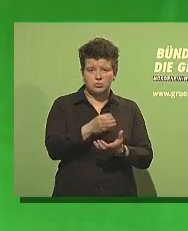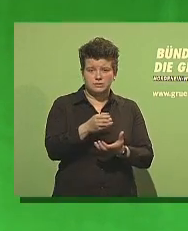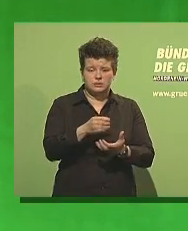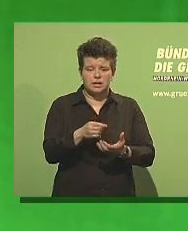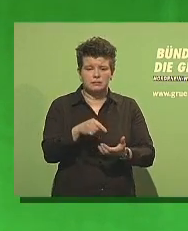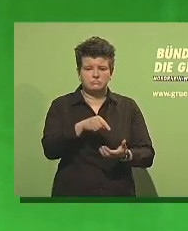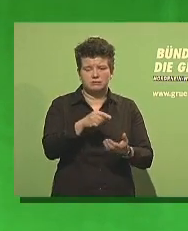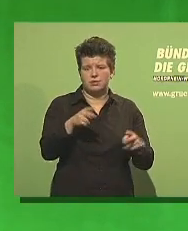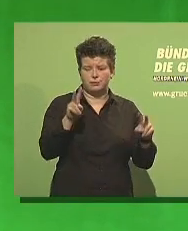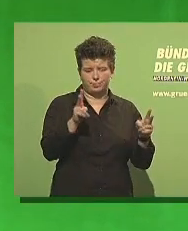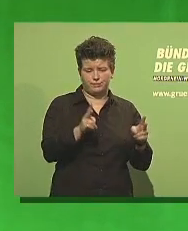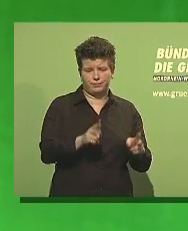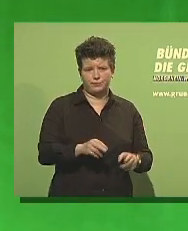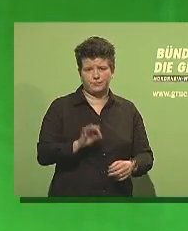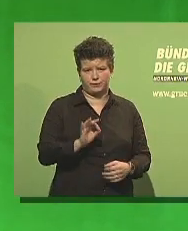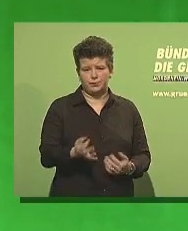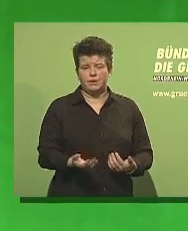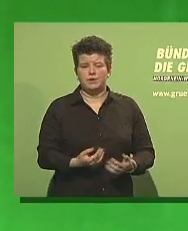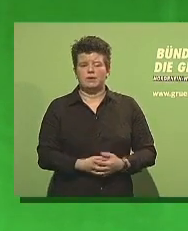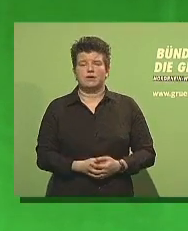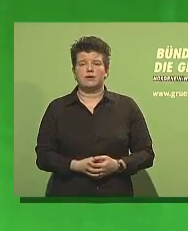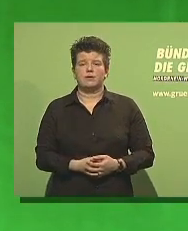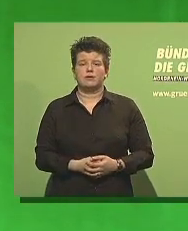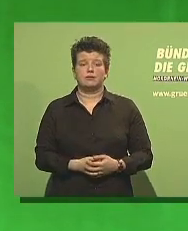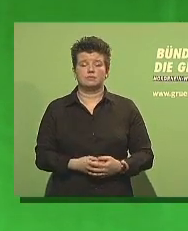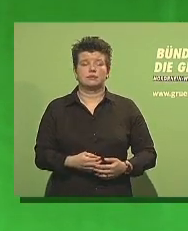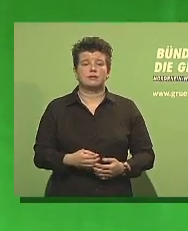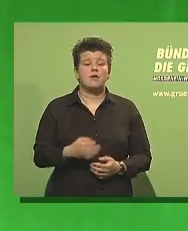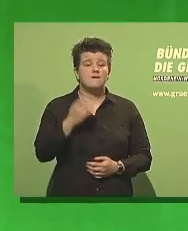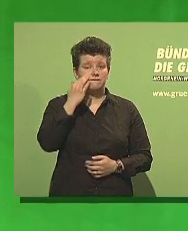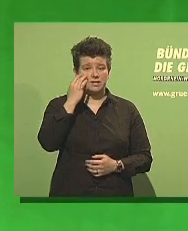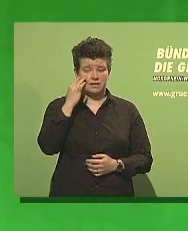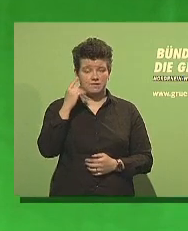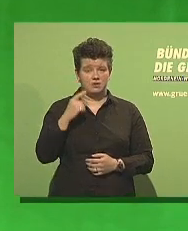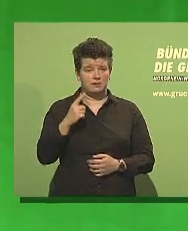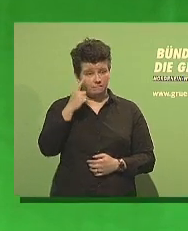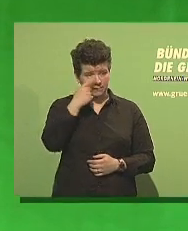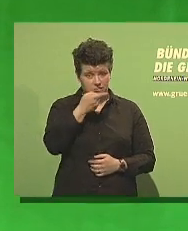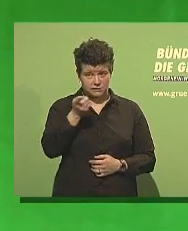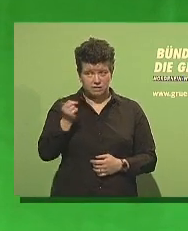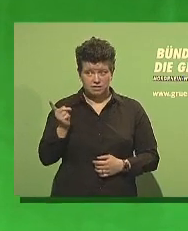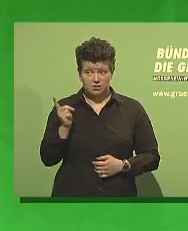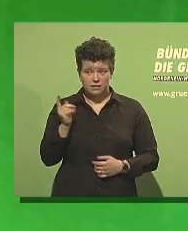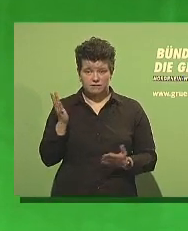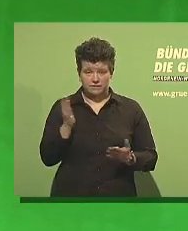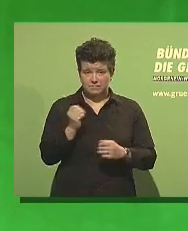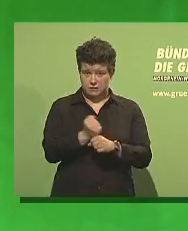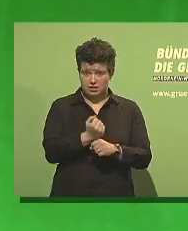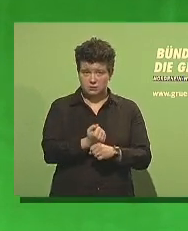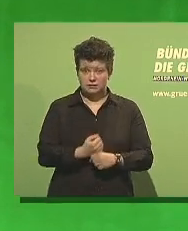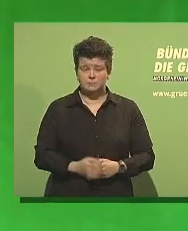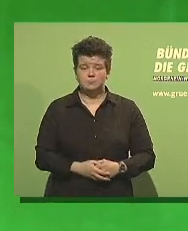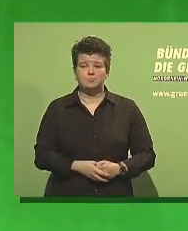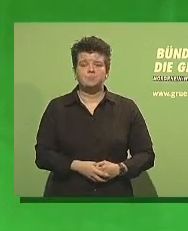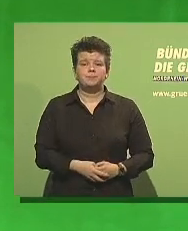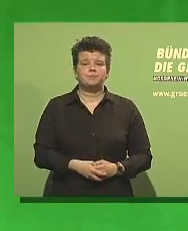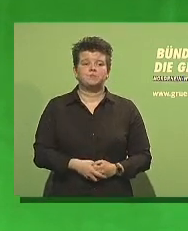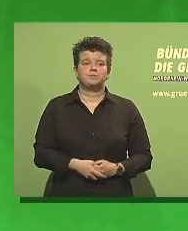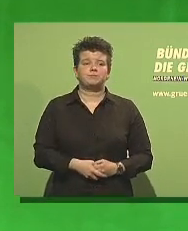Land. Und Minister Westerwelle, wisst ihr, was er dieses Jahr vorgelegt hat? Ein